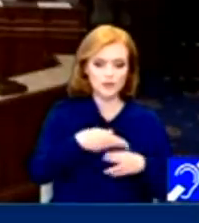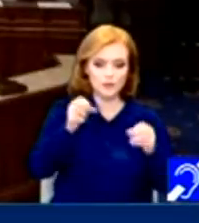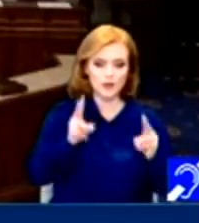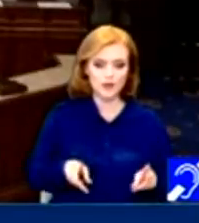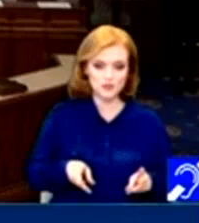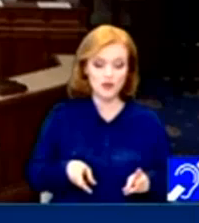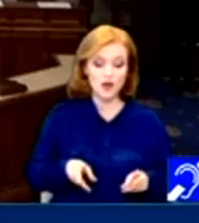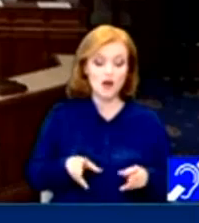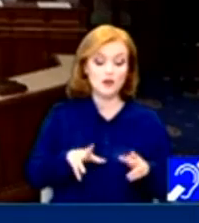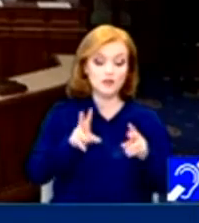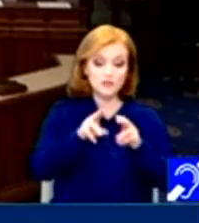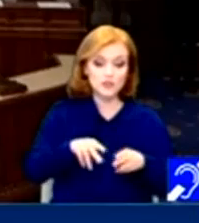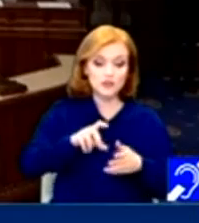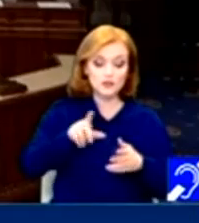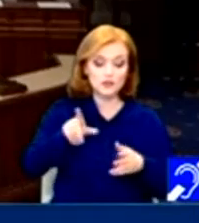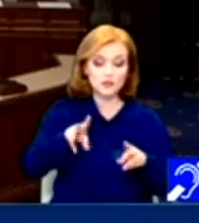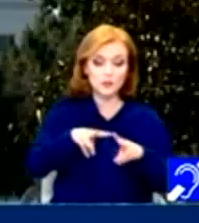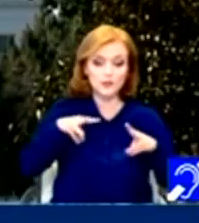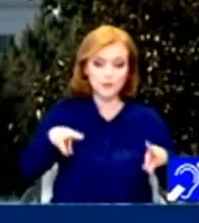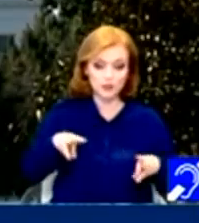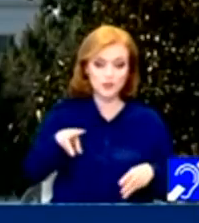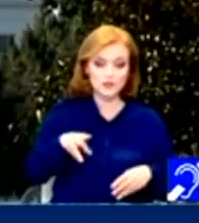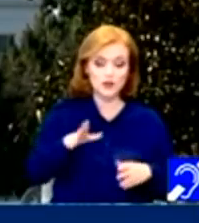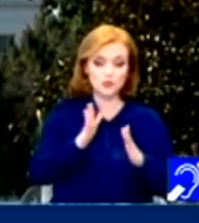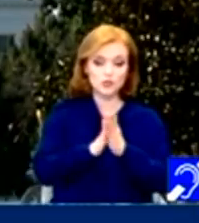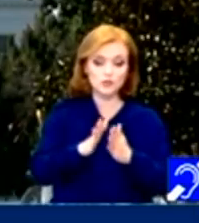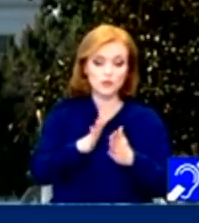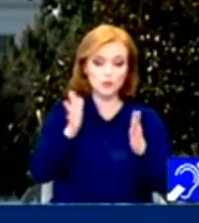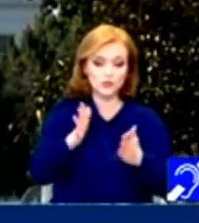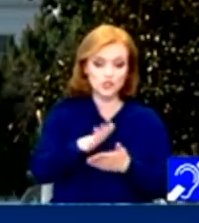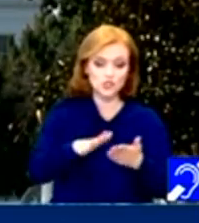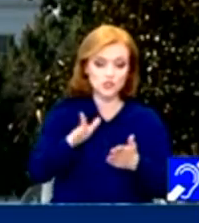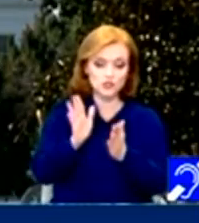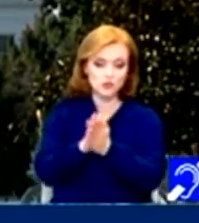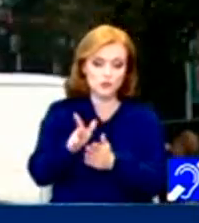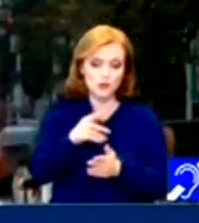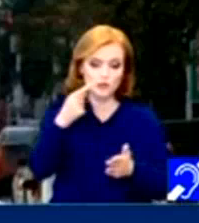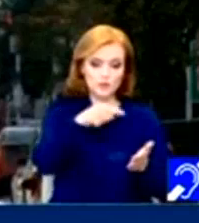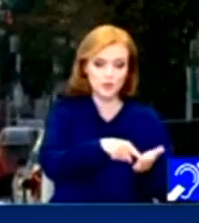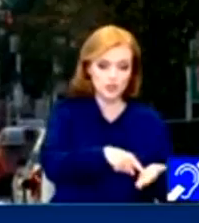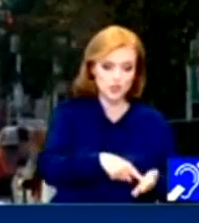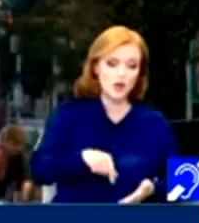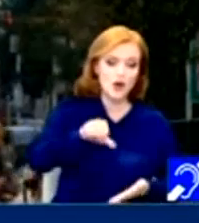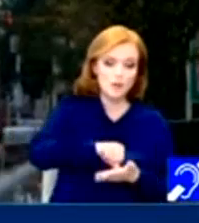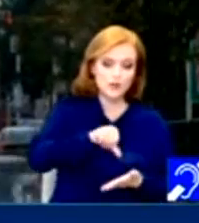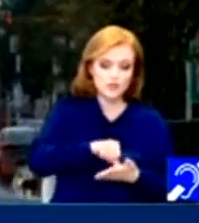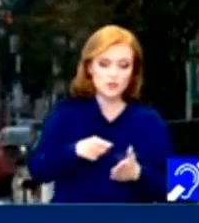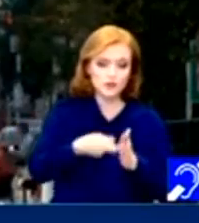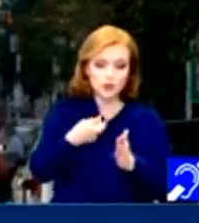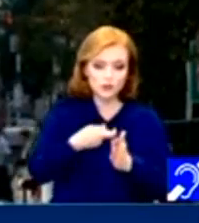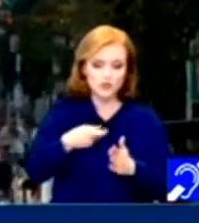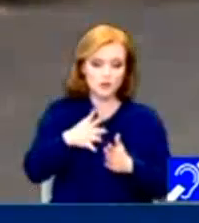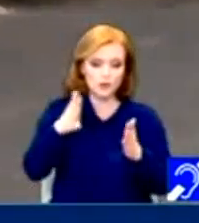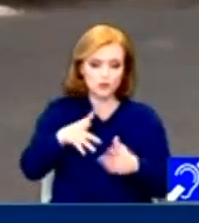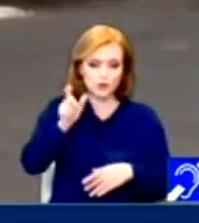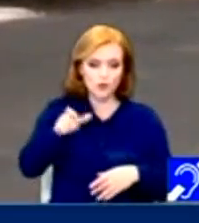cadrul investigației, Camera Reprezentanților a trimis mai multe citații prin care le solicită unor membri ai administrației participarea la audieri și